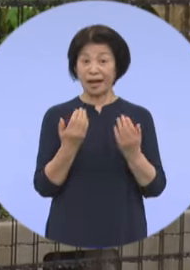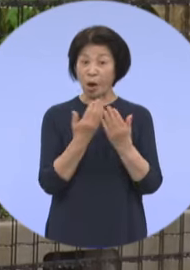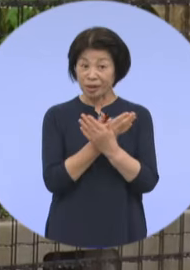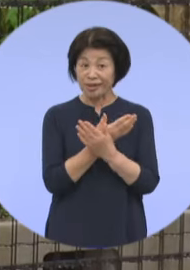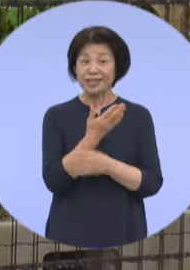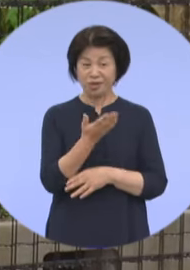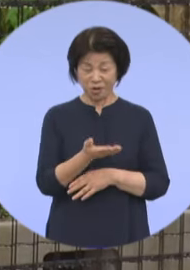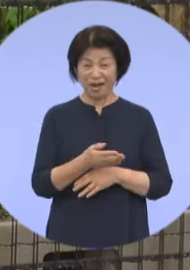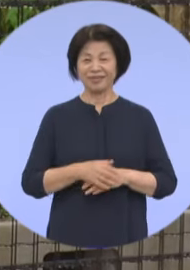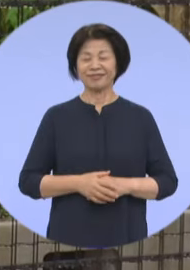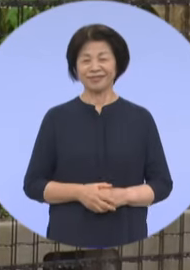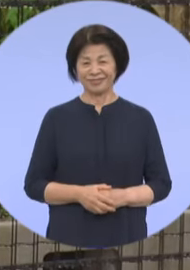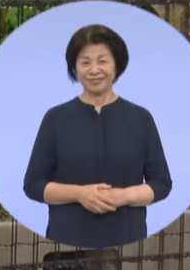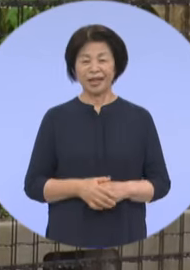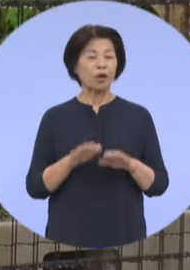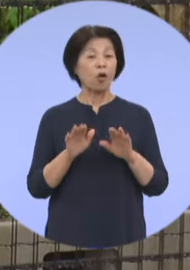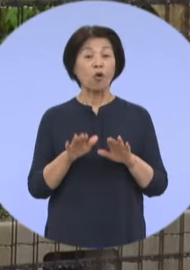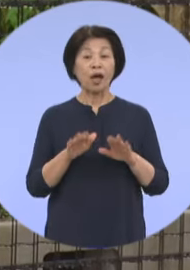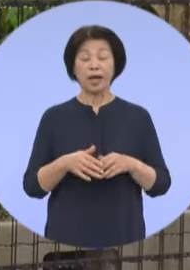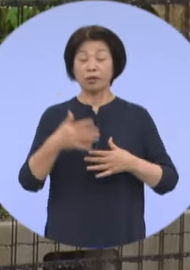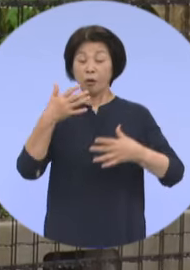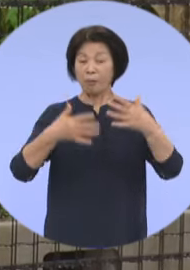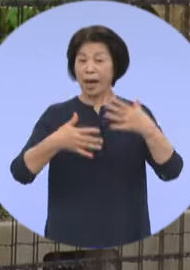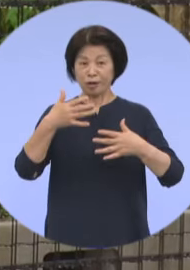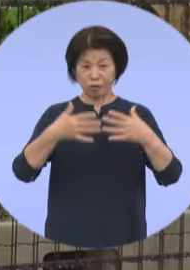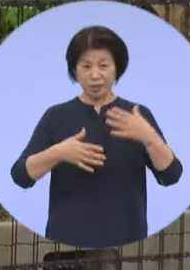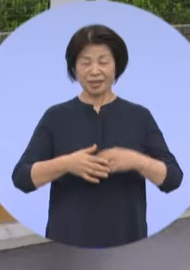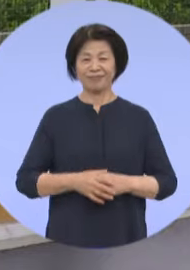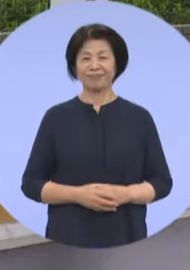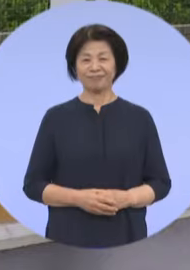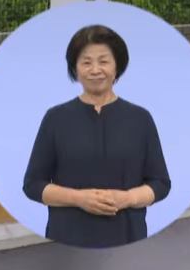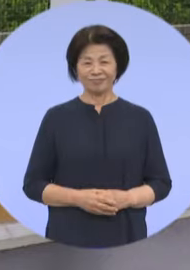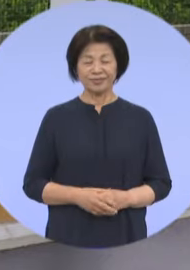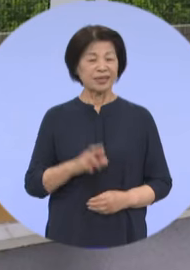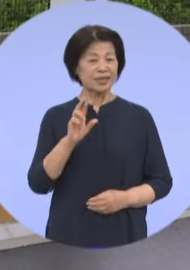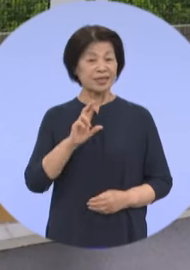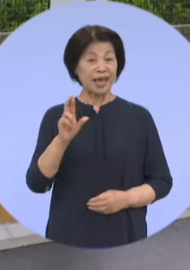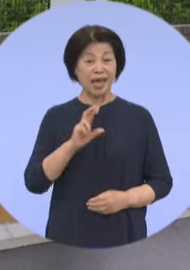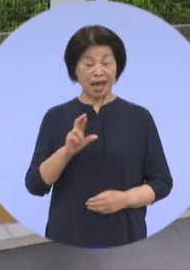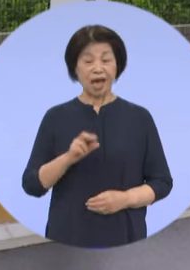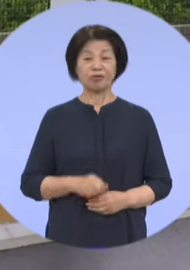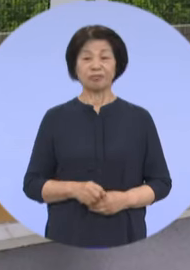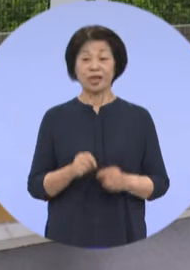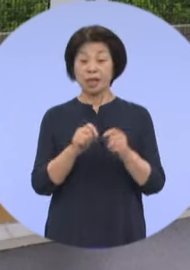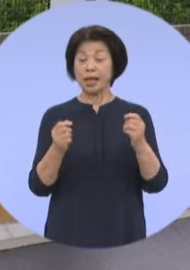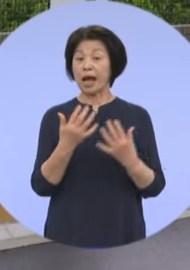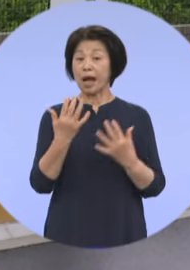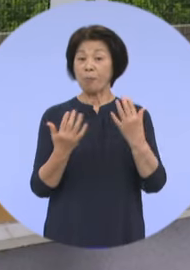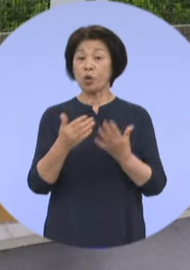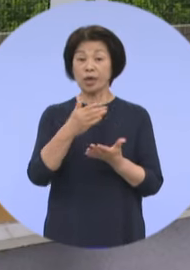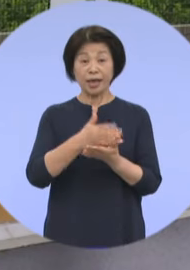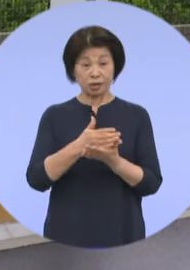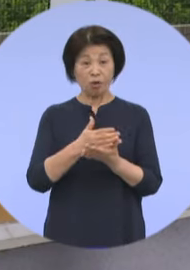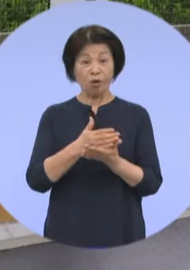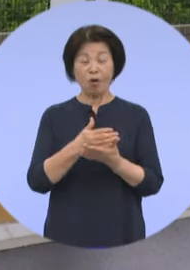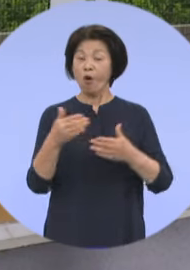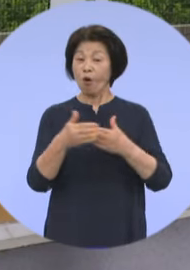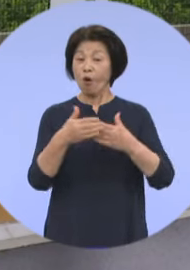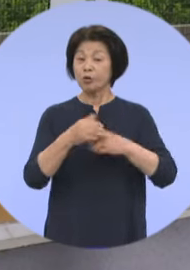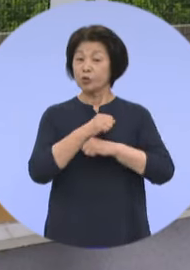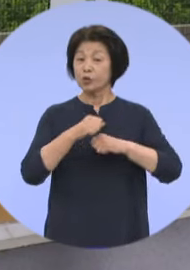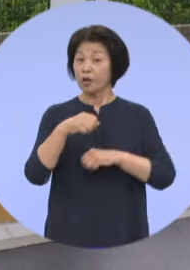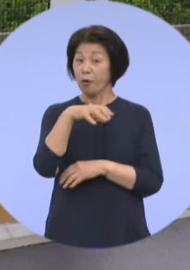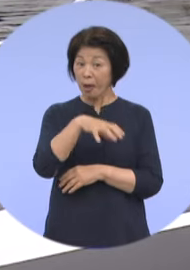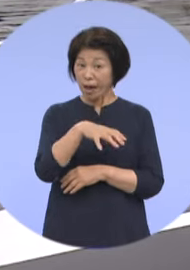のでしょうか。今回のあなたの街から岐阜市は JR 長森駅北口交通広場をご紹介します